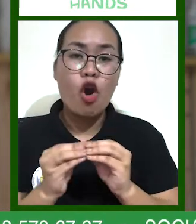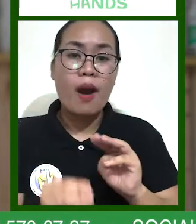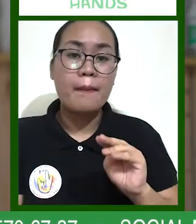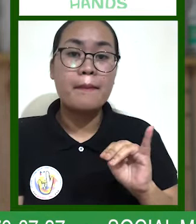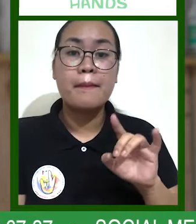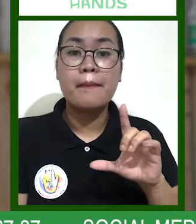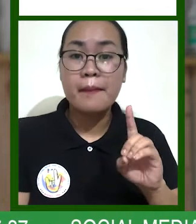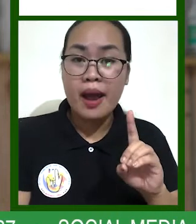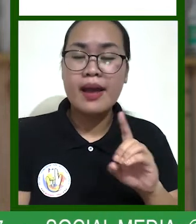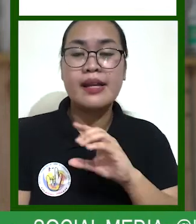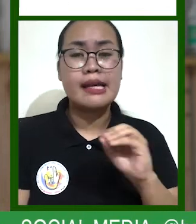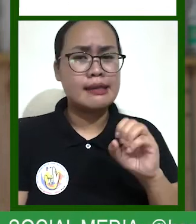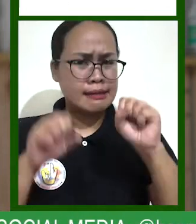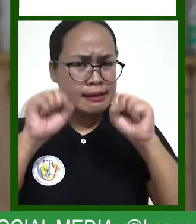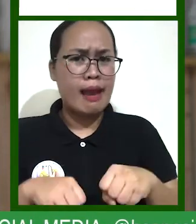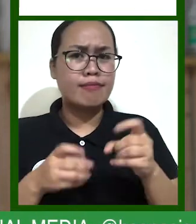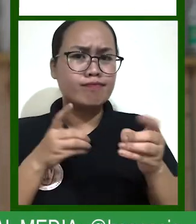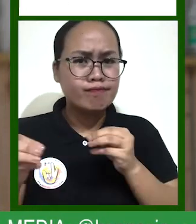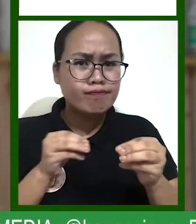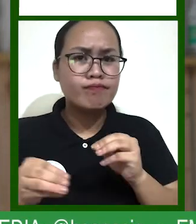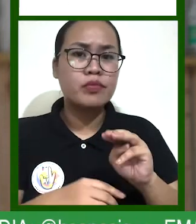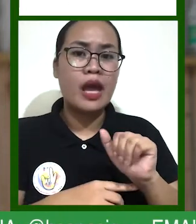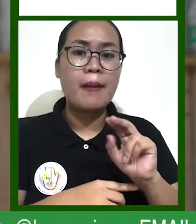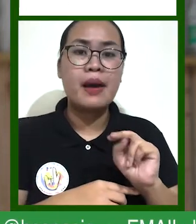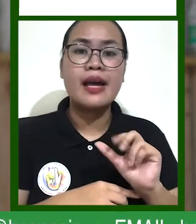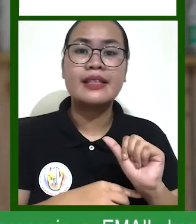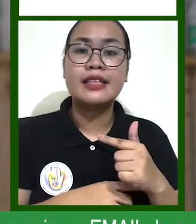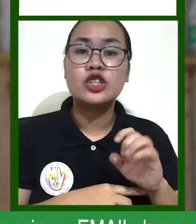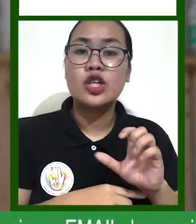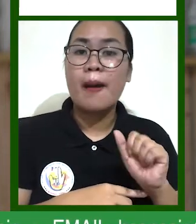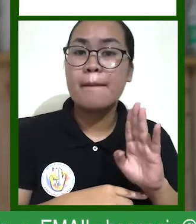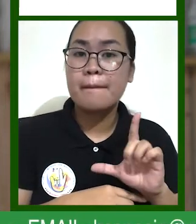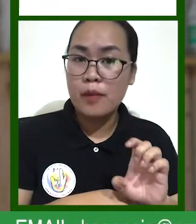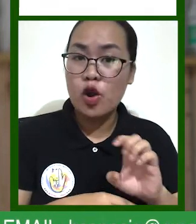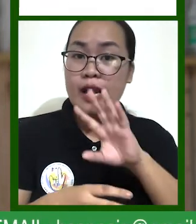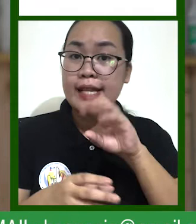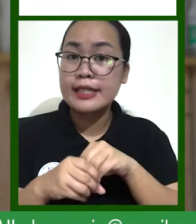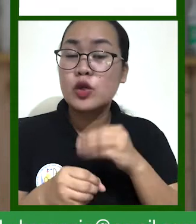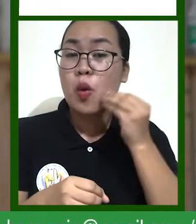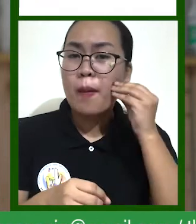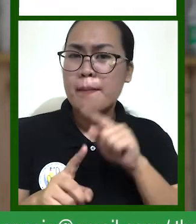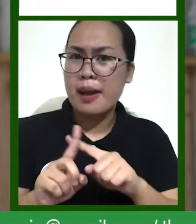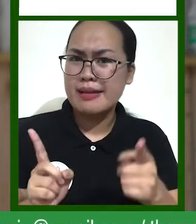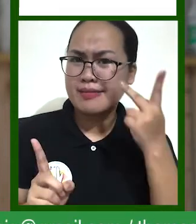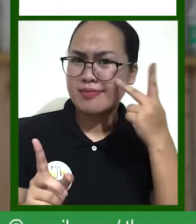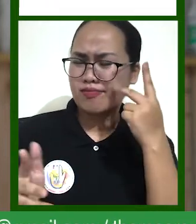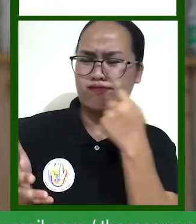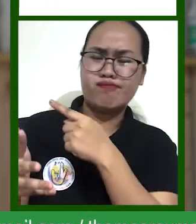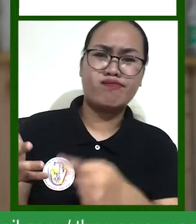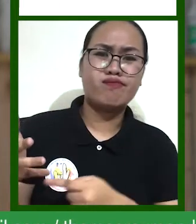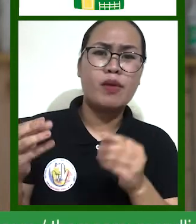manageable sa kani-kanilang mga tahanan, no. Pero yung datos na pumapasok, syempre nakikita po natin medyo nakakabahala po